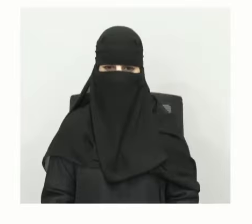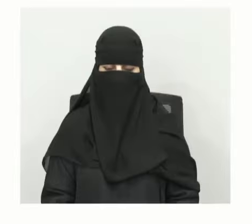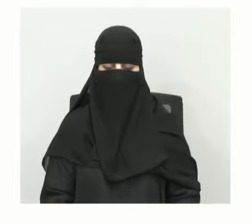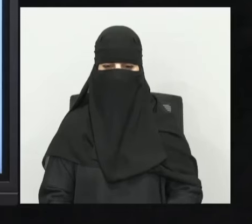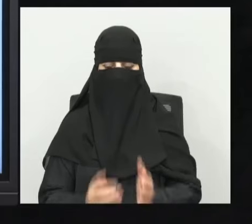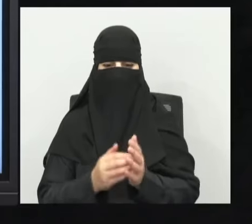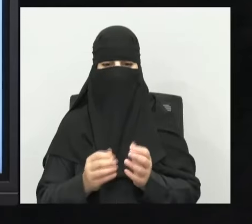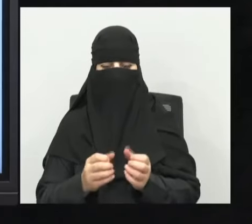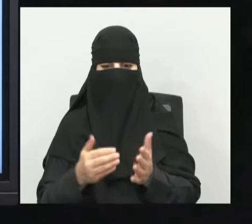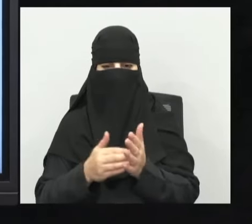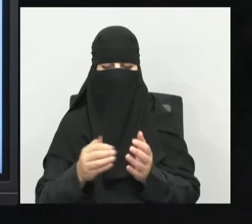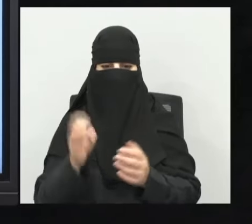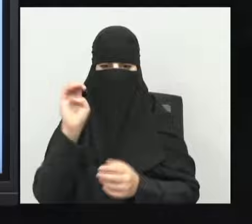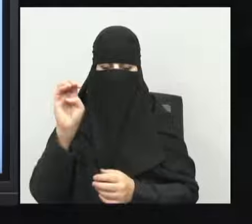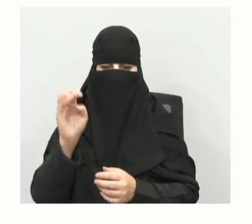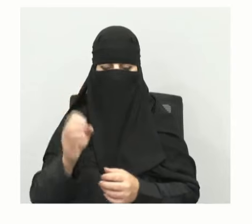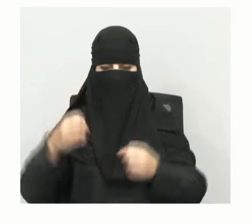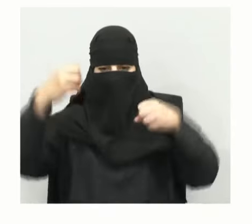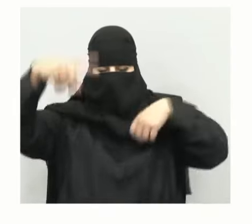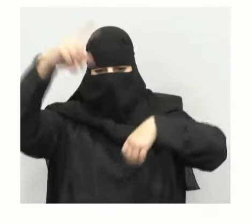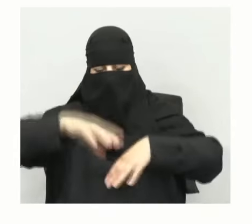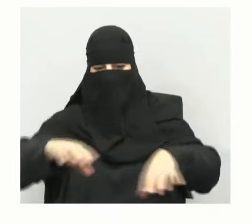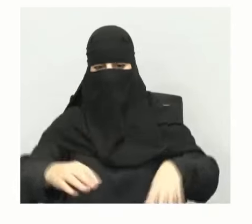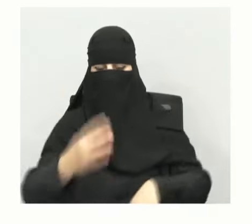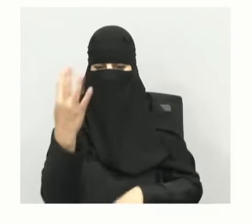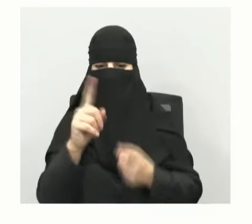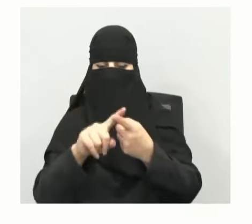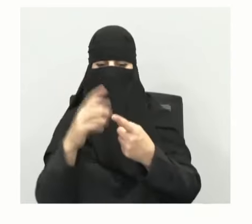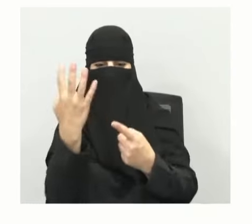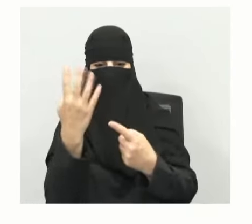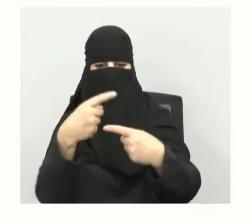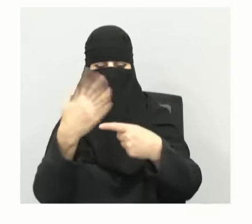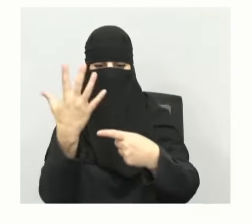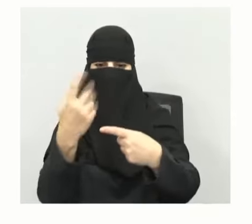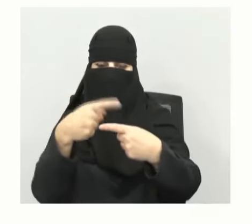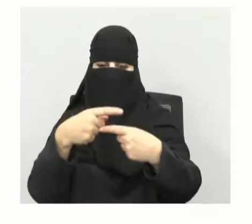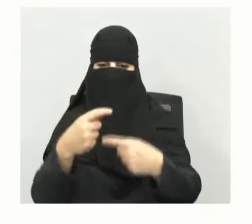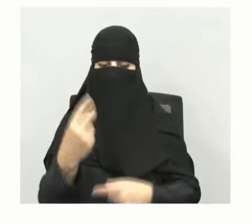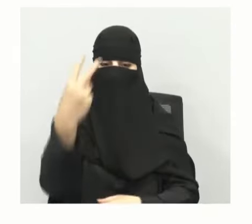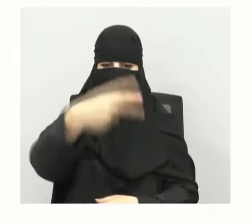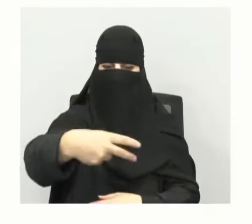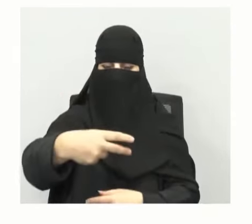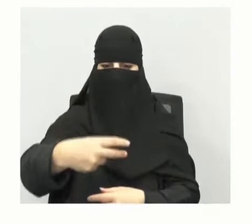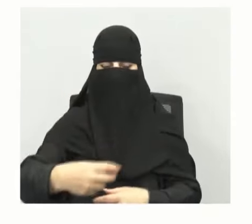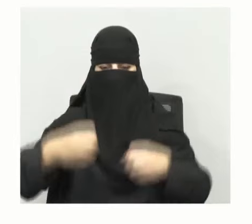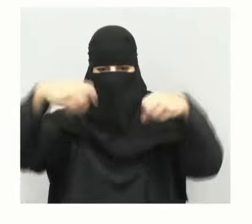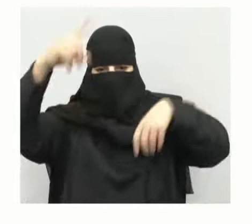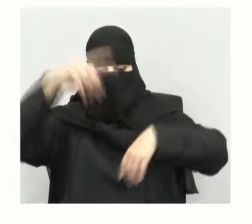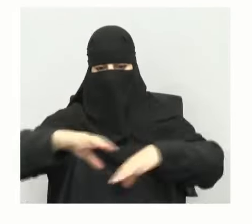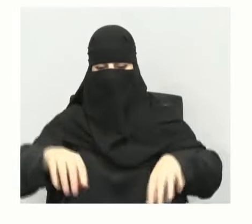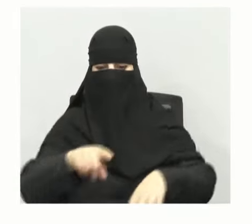ها يا ابطال وصلت للاجابه بارك الله فيكم اذا اربع ضرب خمسه كم تساوي عشرين بارك الله فيكم